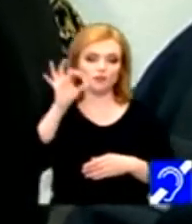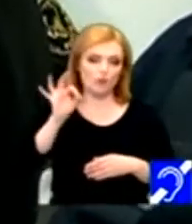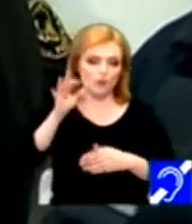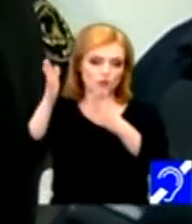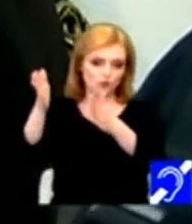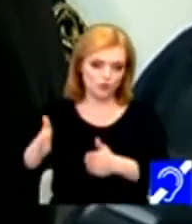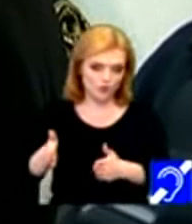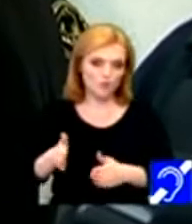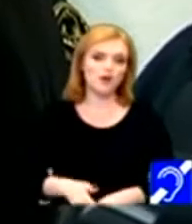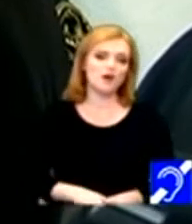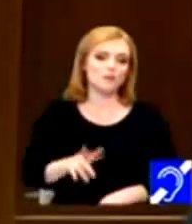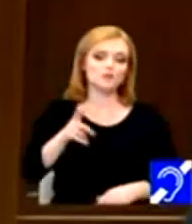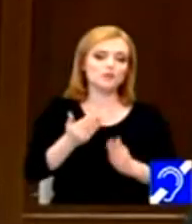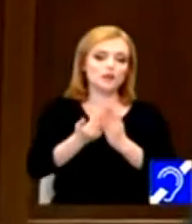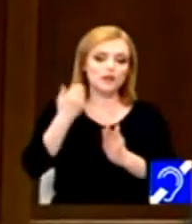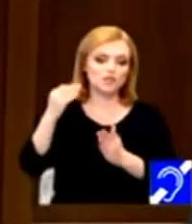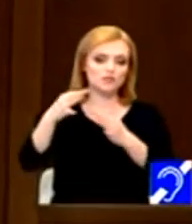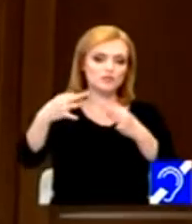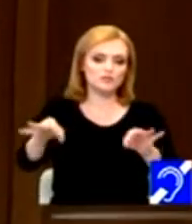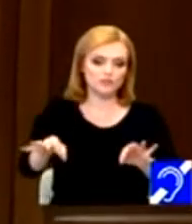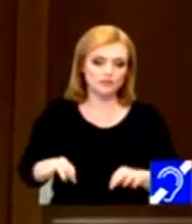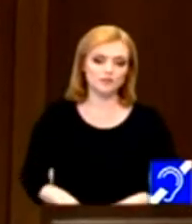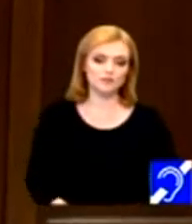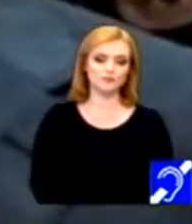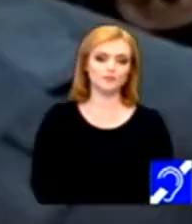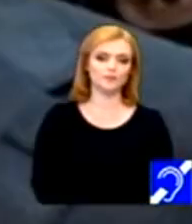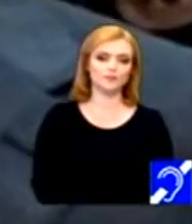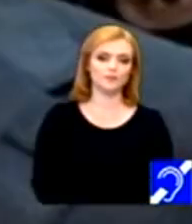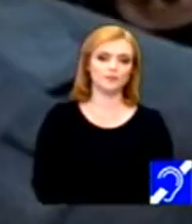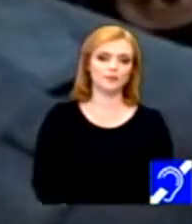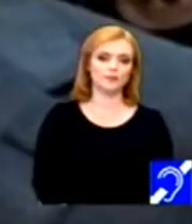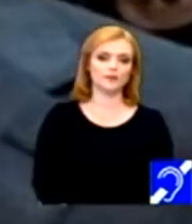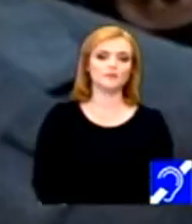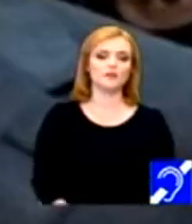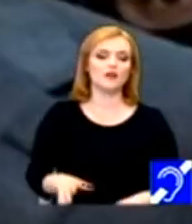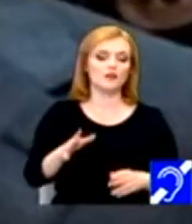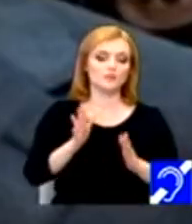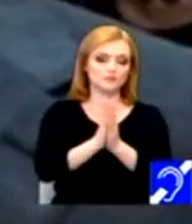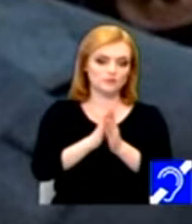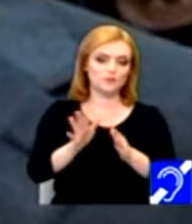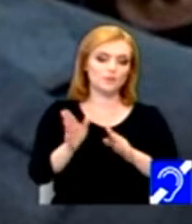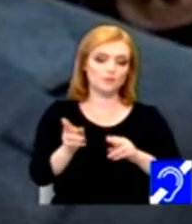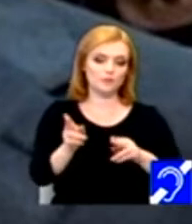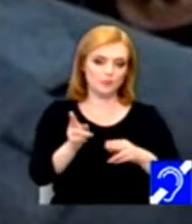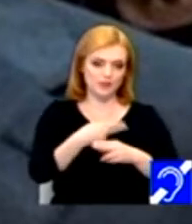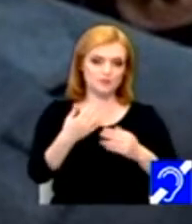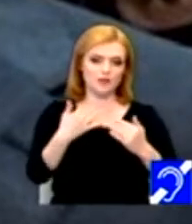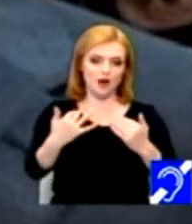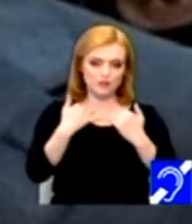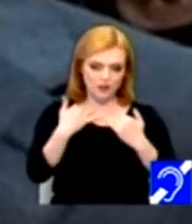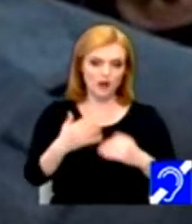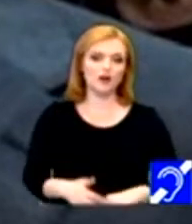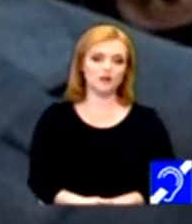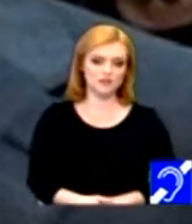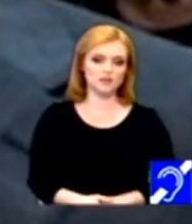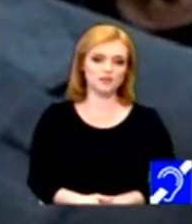premier cataloguează aceste acuzații ca fiind acte de presiune politică. Fără a atenta la dreptul la libera exprimare care aparține politicienilor